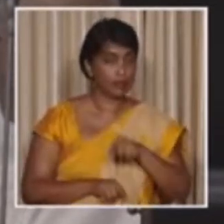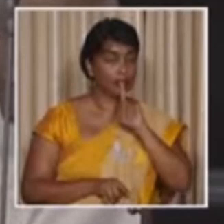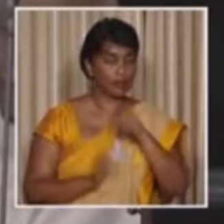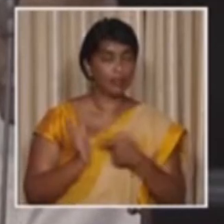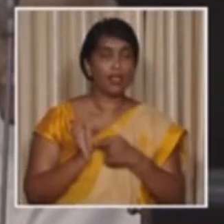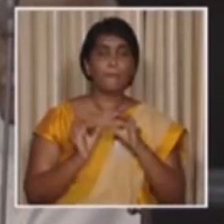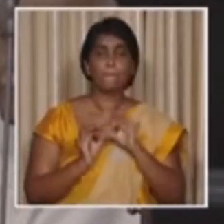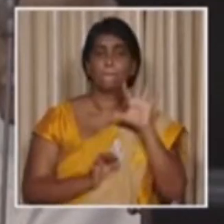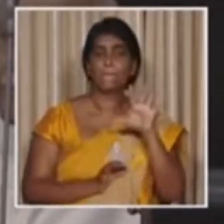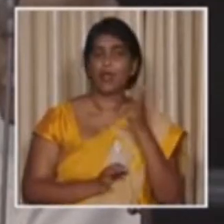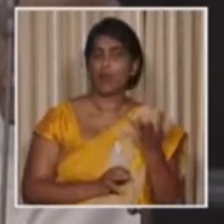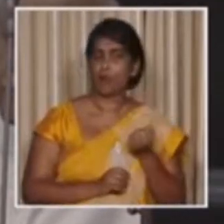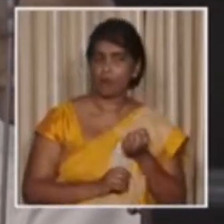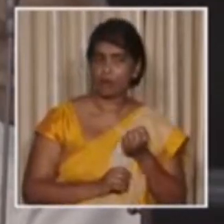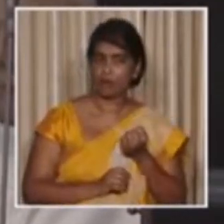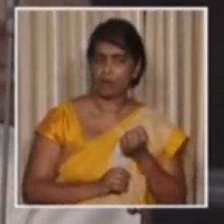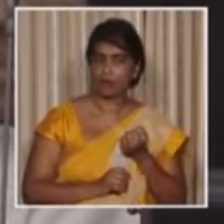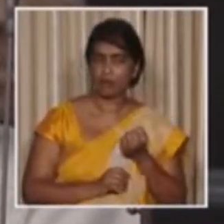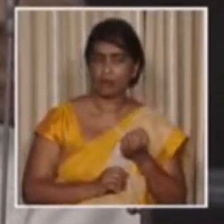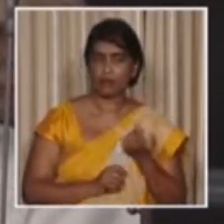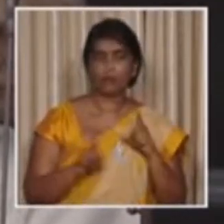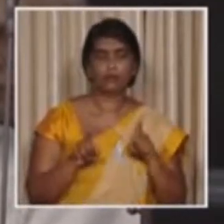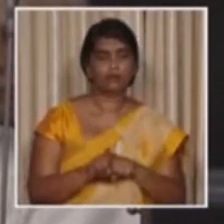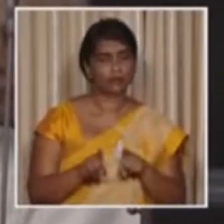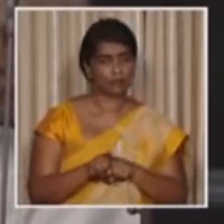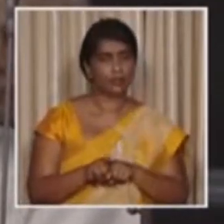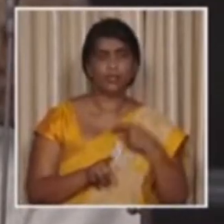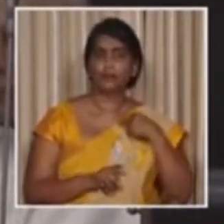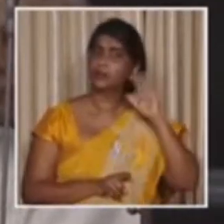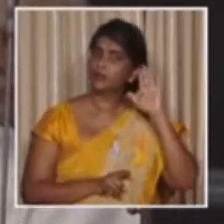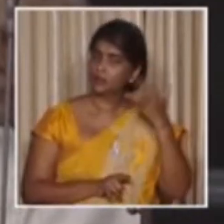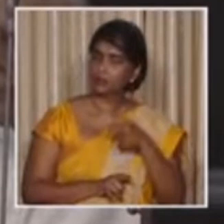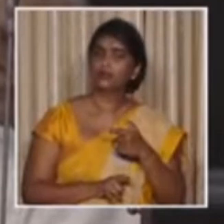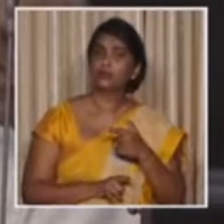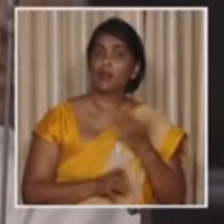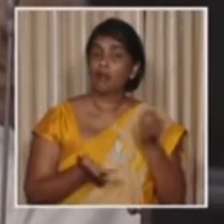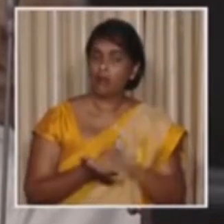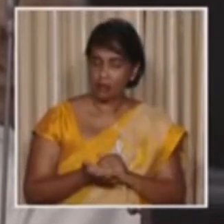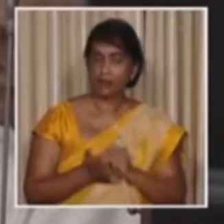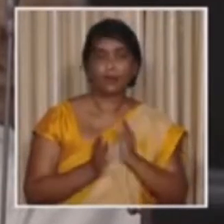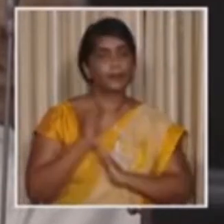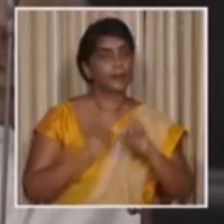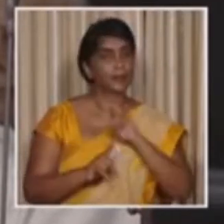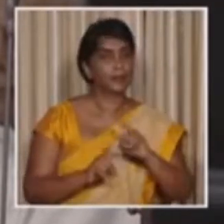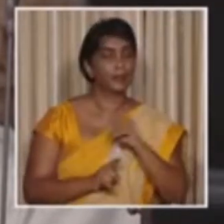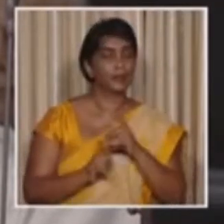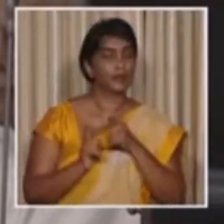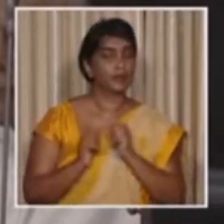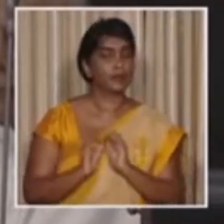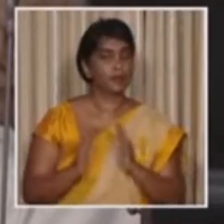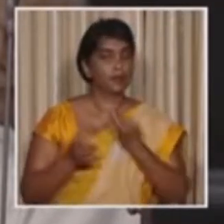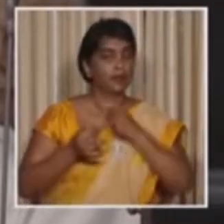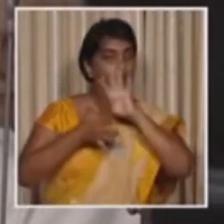මෙතන ඇවිල්ලා කියනවා බිලියන 5ක් ඕනේ කියලා. ඉතින් ඒ නිසා විශේෂයෙන්ම ආපහු අමාත්‍යාංශයෙන් ආරම්භ කළා තියෙනවා